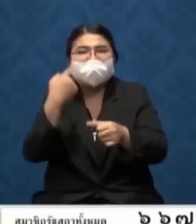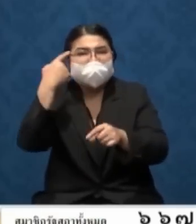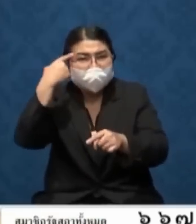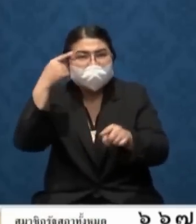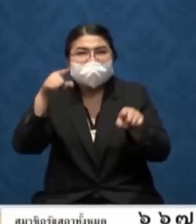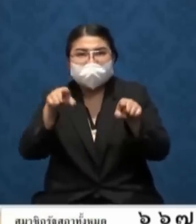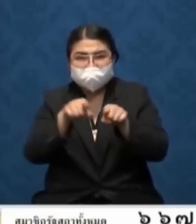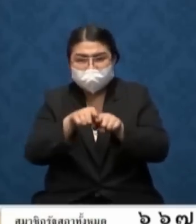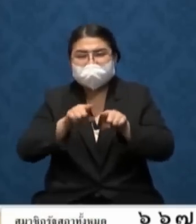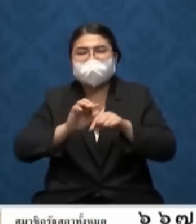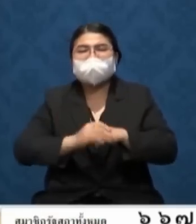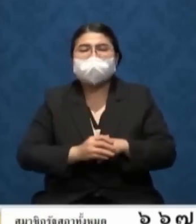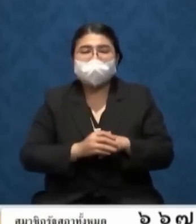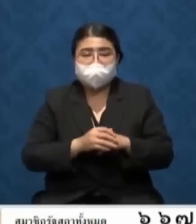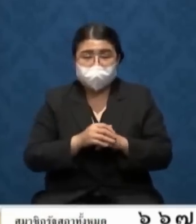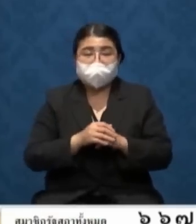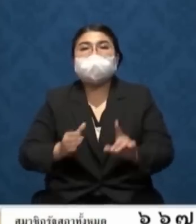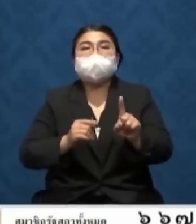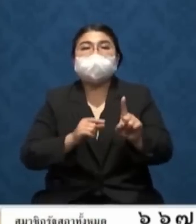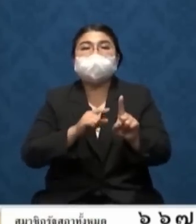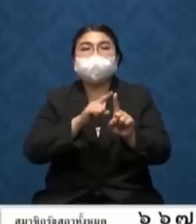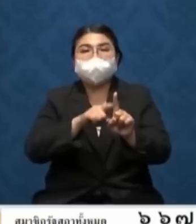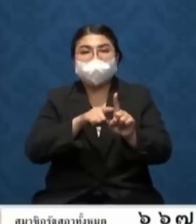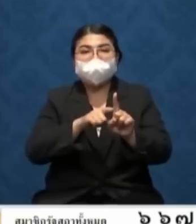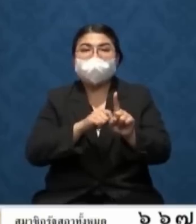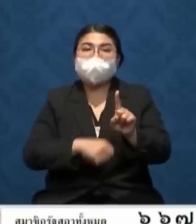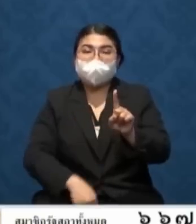วาๆ ทั szคุ